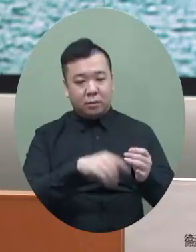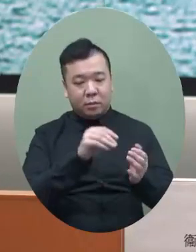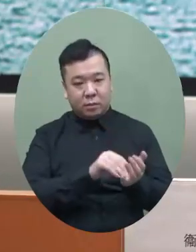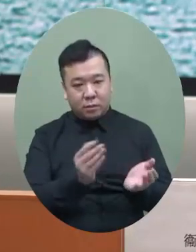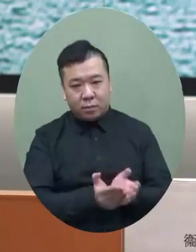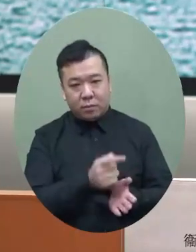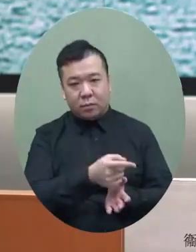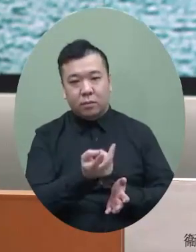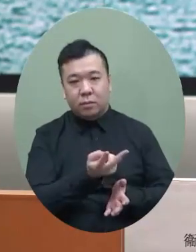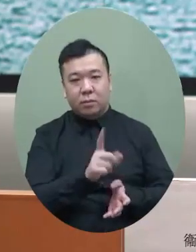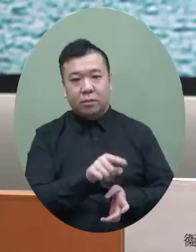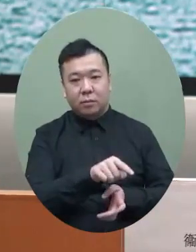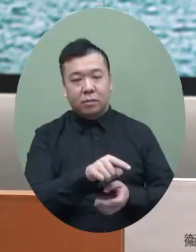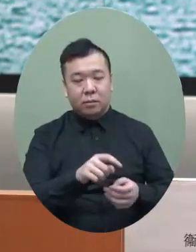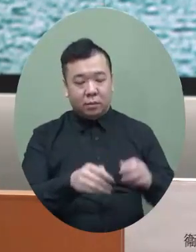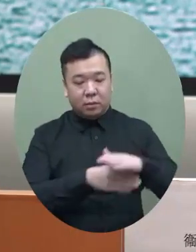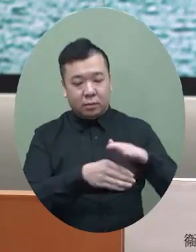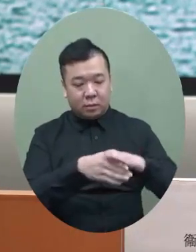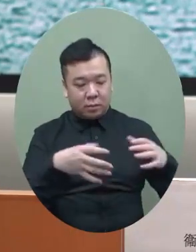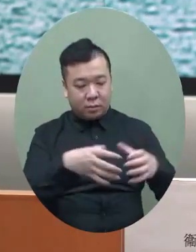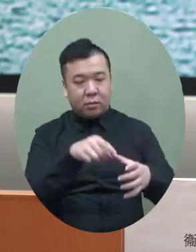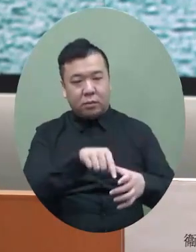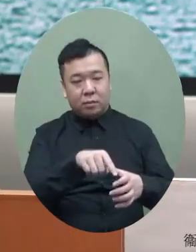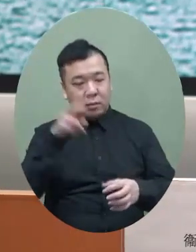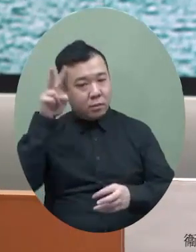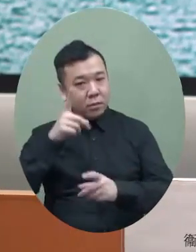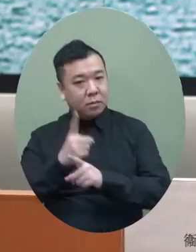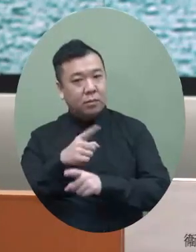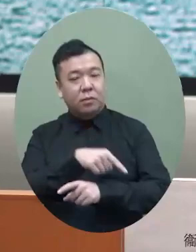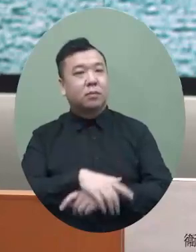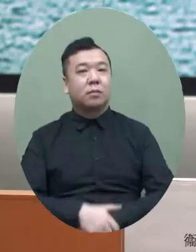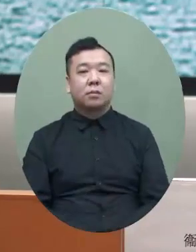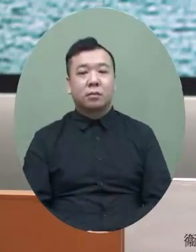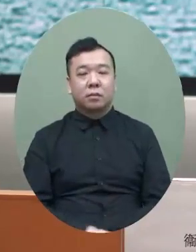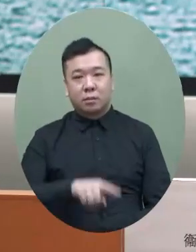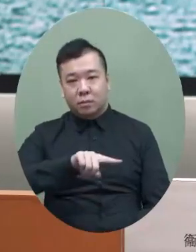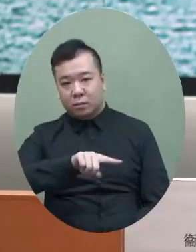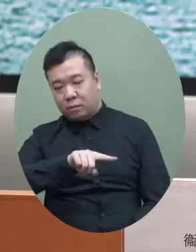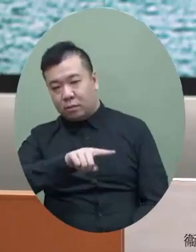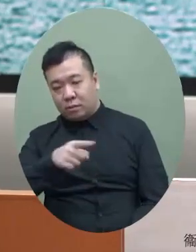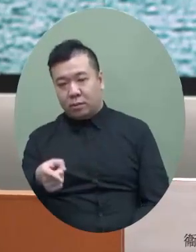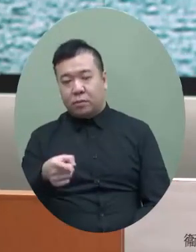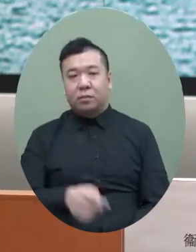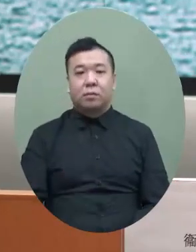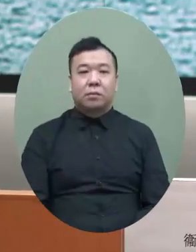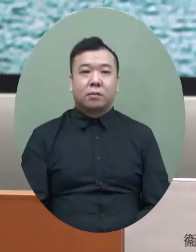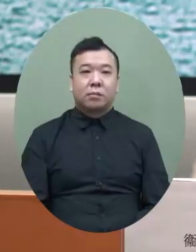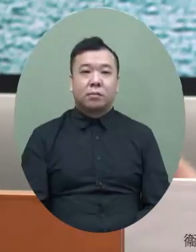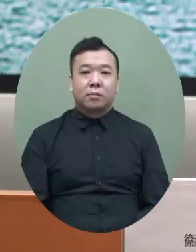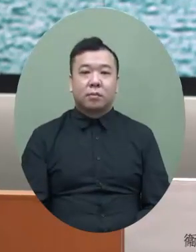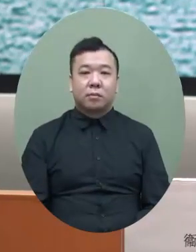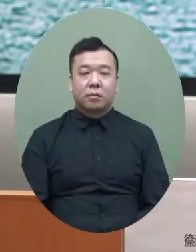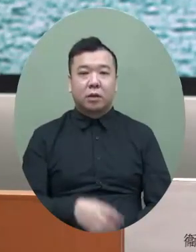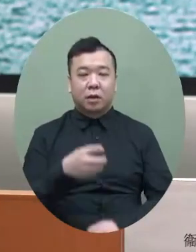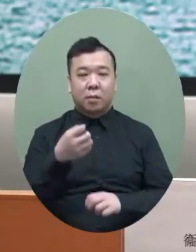呢兩位人士都係其中一個單位嘅緊密接觸者。咁另外就寶石